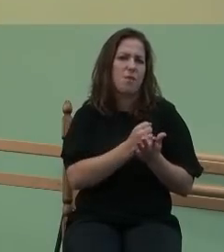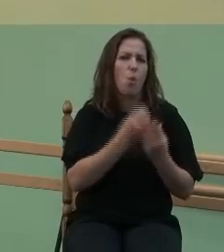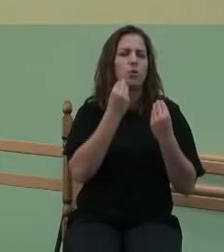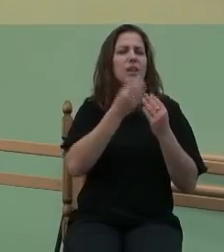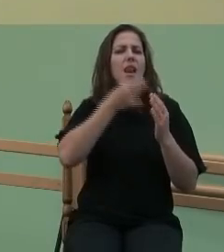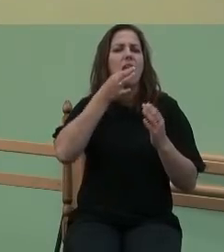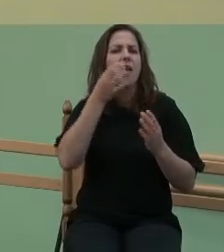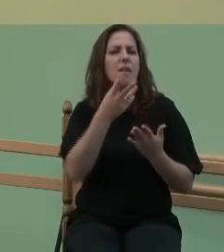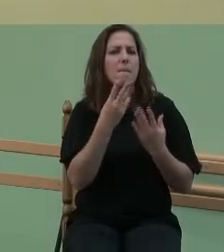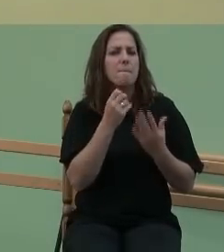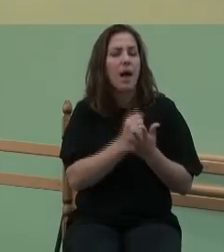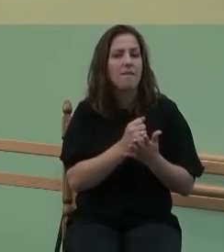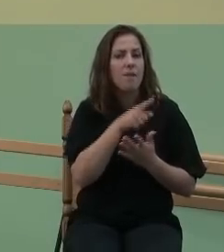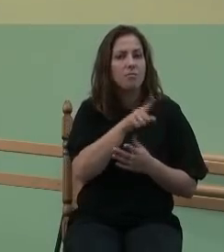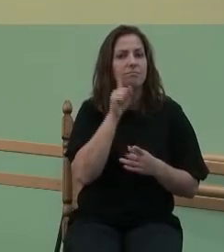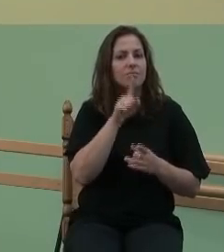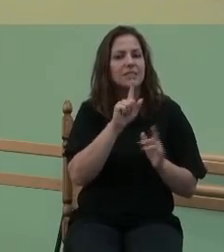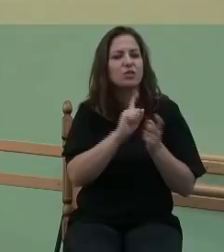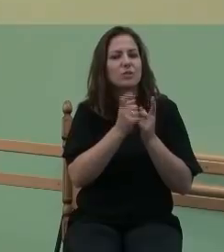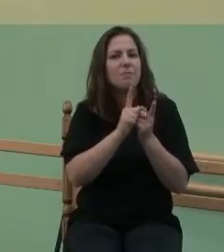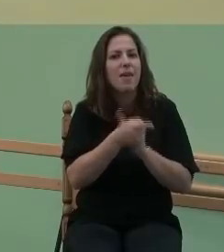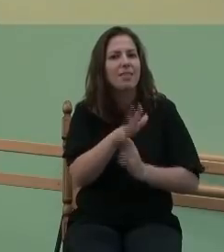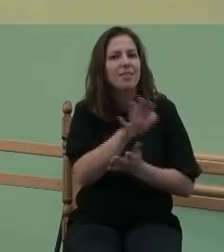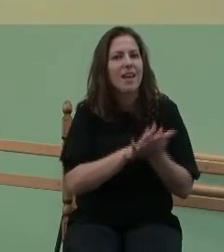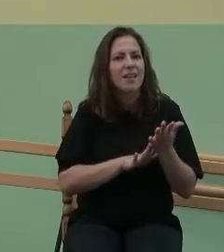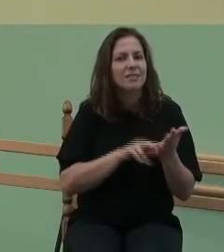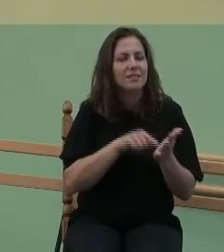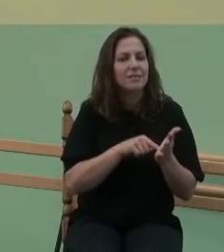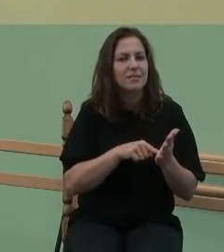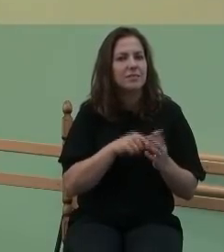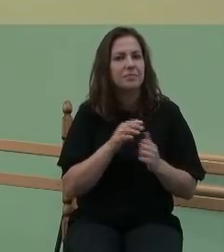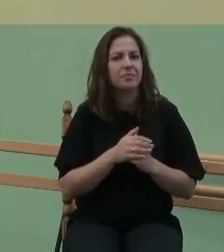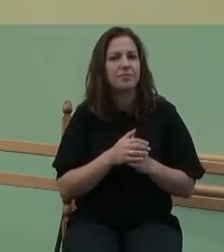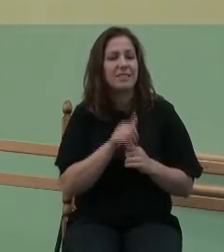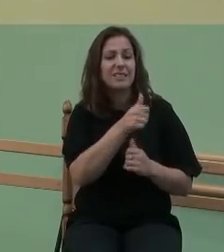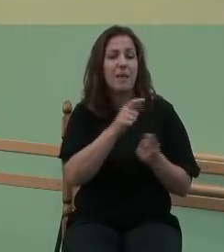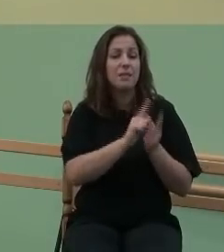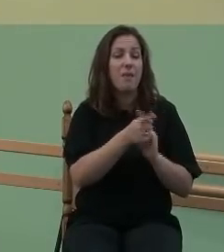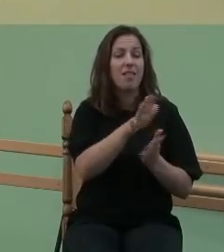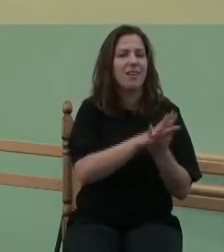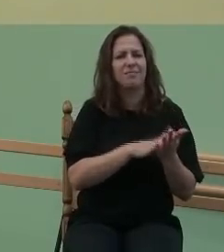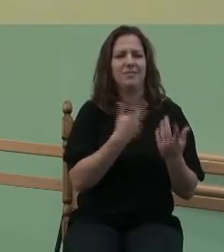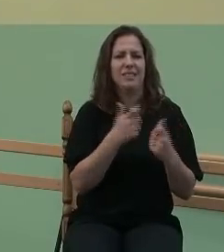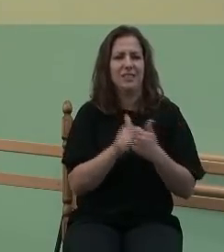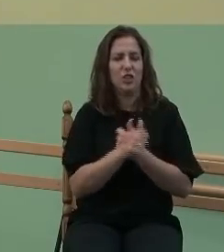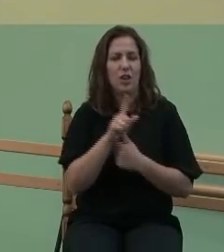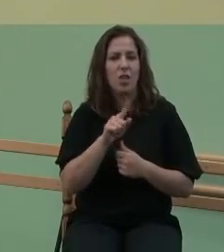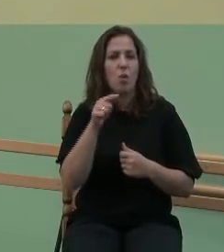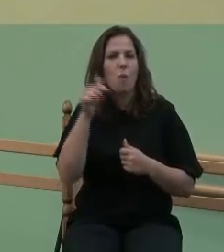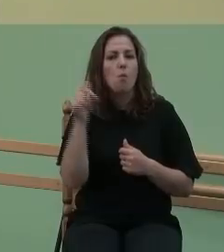udoskonalimy prawo, mając na myśli to, że się zmieni tekst. Od samej zmiany tekstu nic się nie dzieje. To dopiero musi